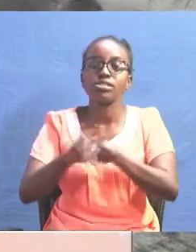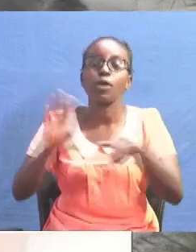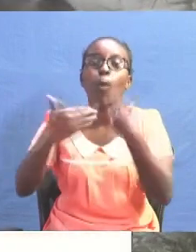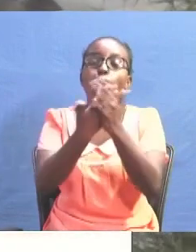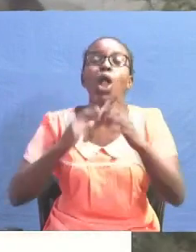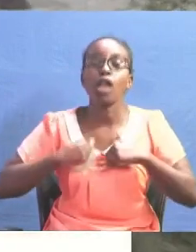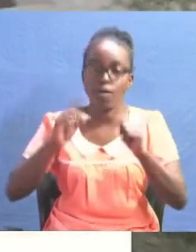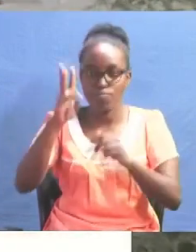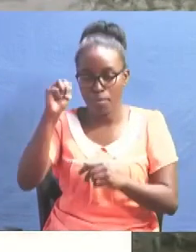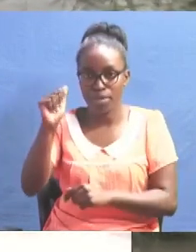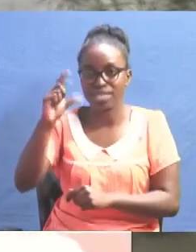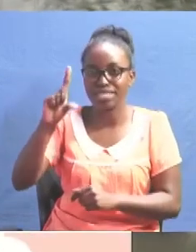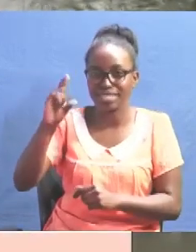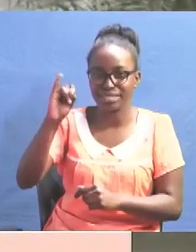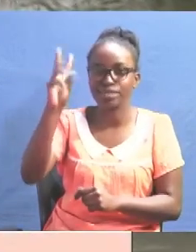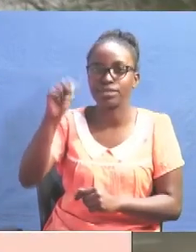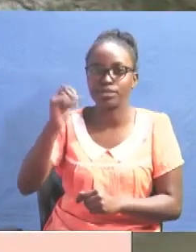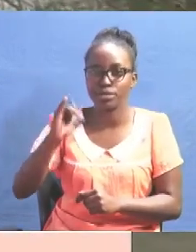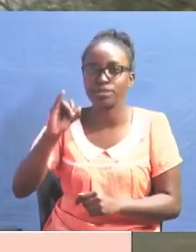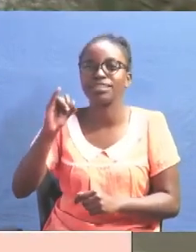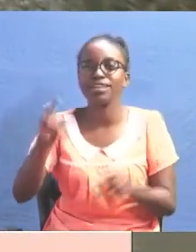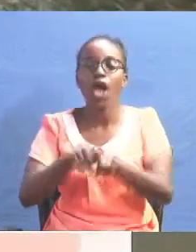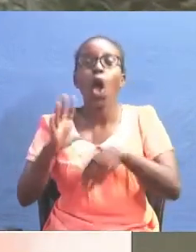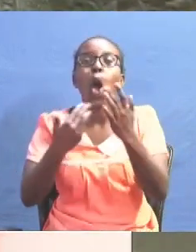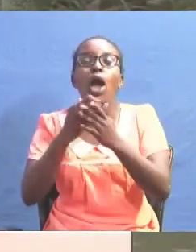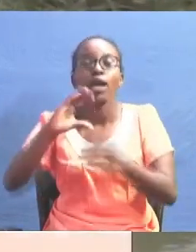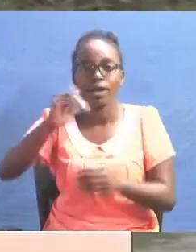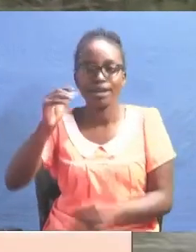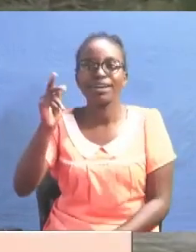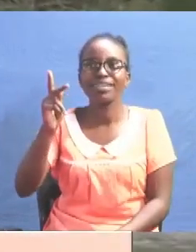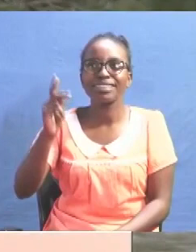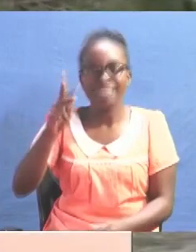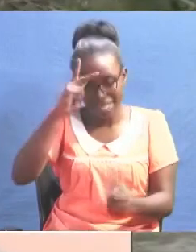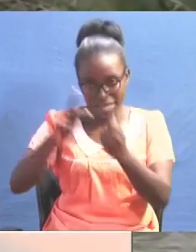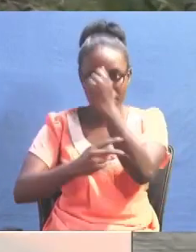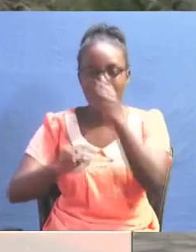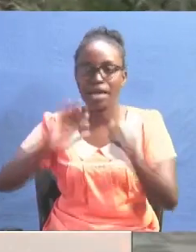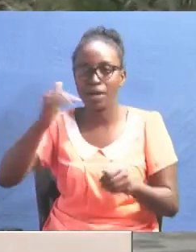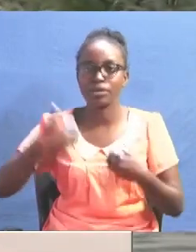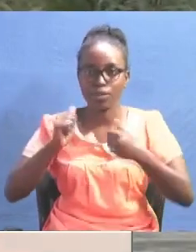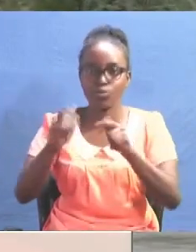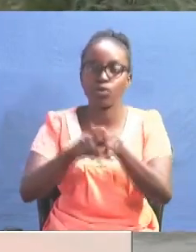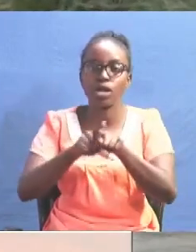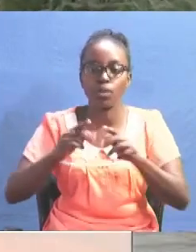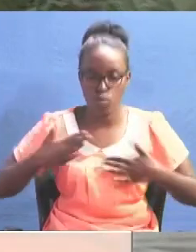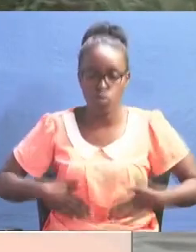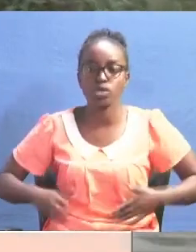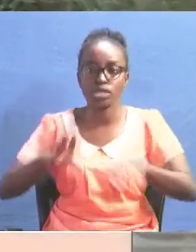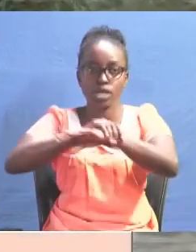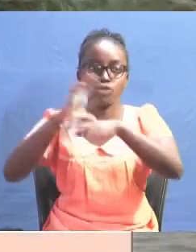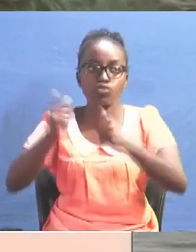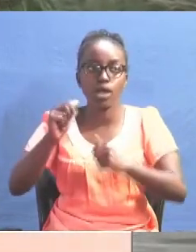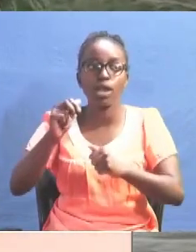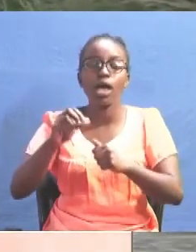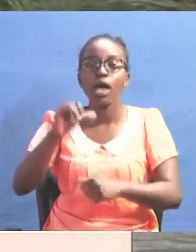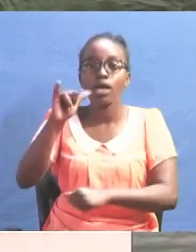ya Emalindi katika kaunti ya Kakamega. Baada ya kumtafuta kwa siku 17, hatimaye mwili wake ulipatikana katika mto Yala, ikiwa